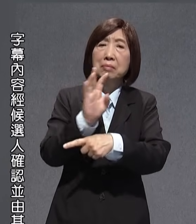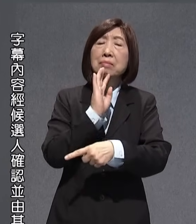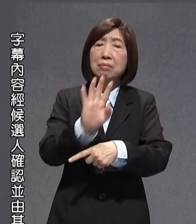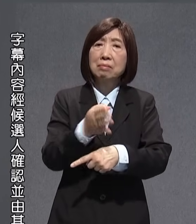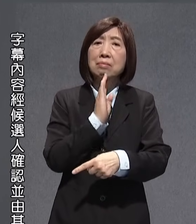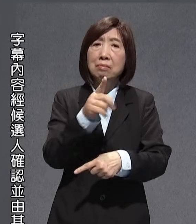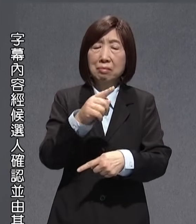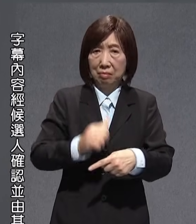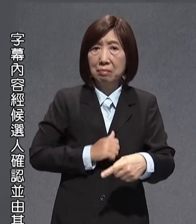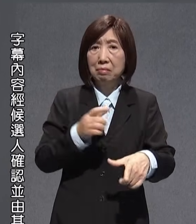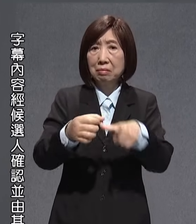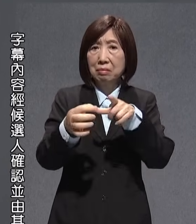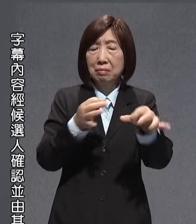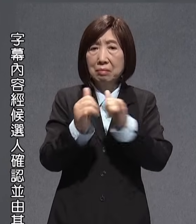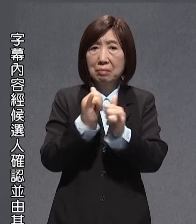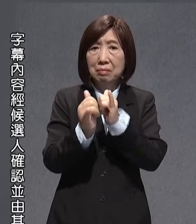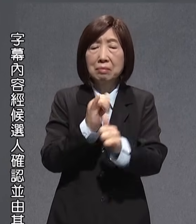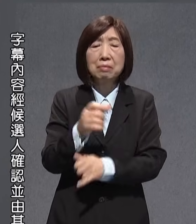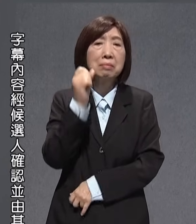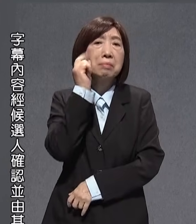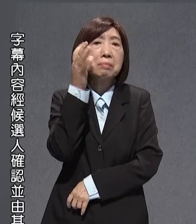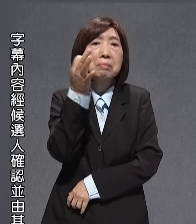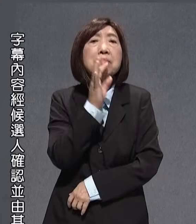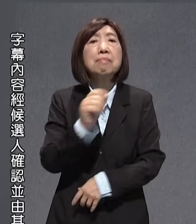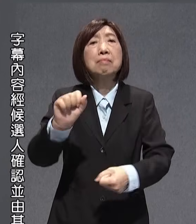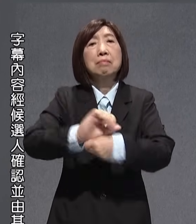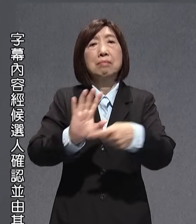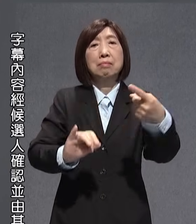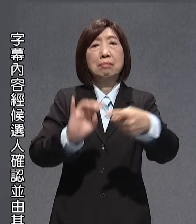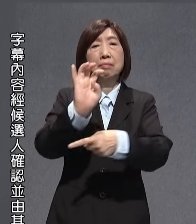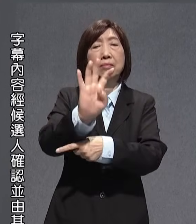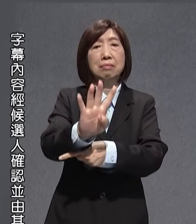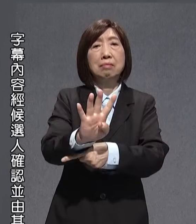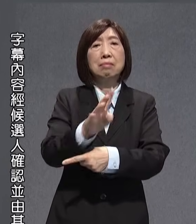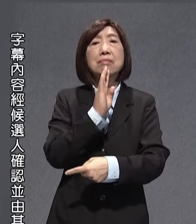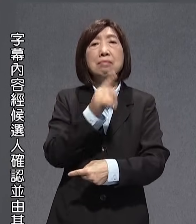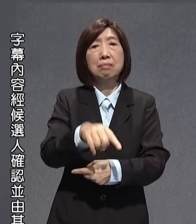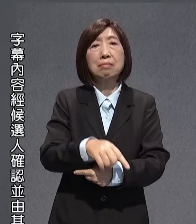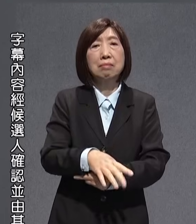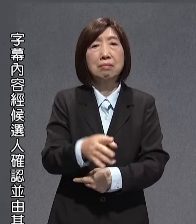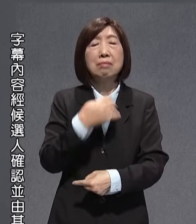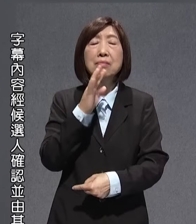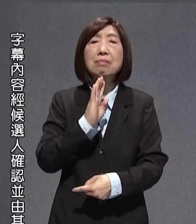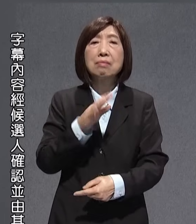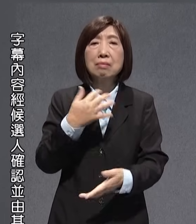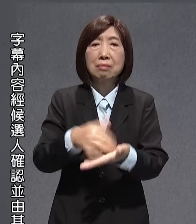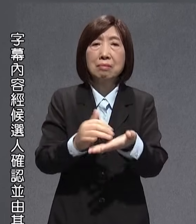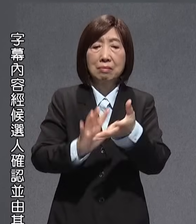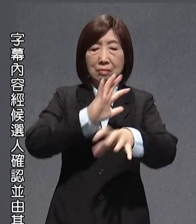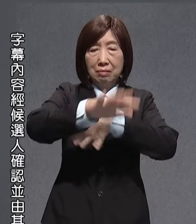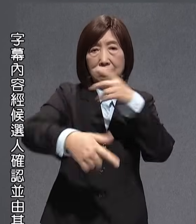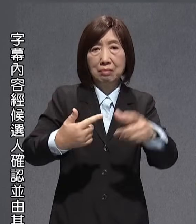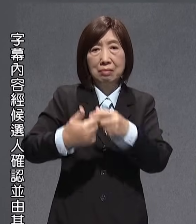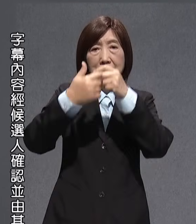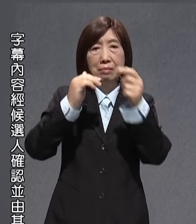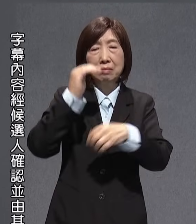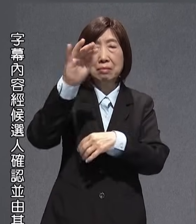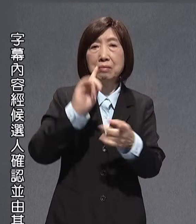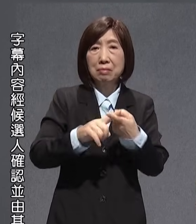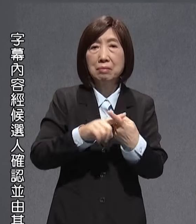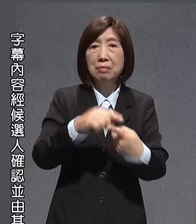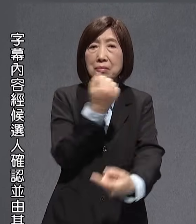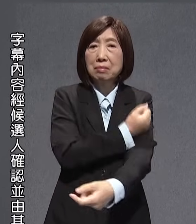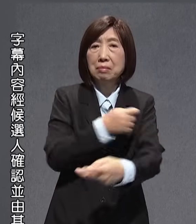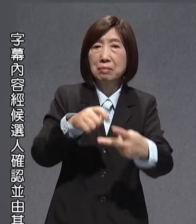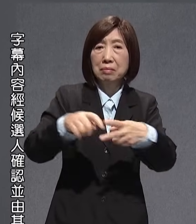的实质薪资成长4%，台湾的总工时还是全球第6高，所以我们的劳工在低薪的